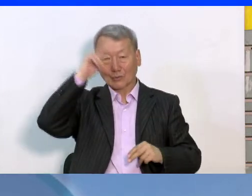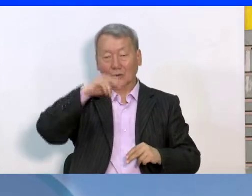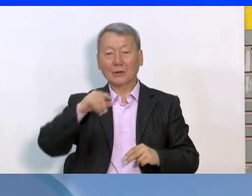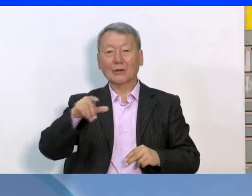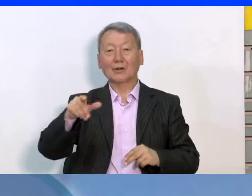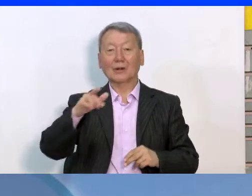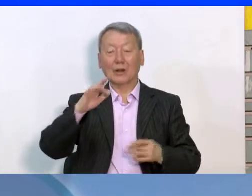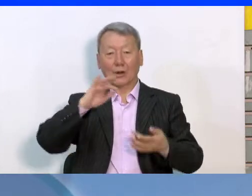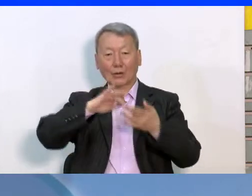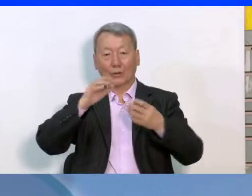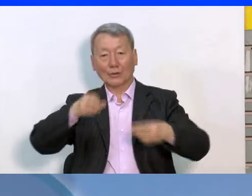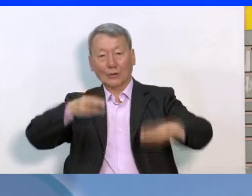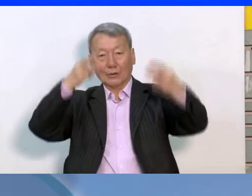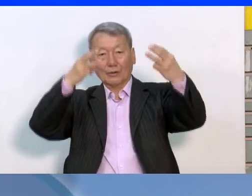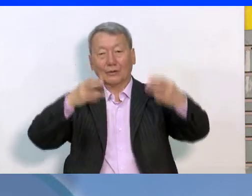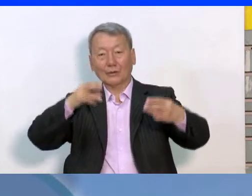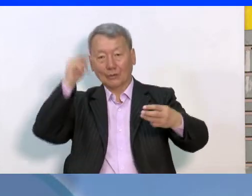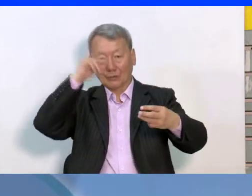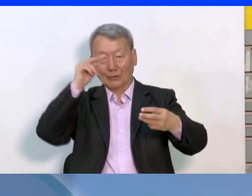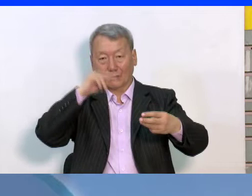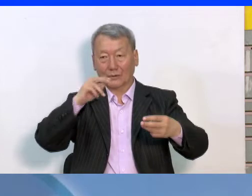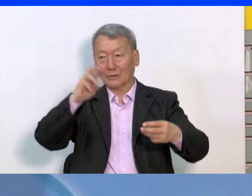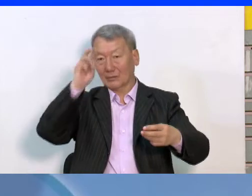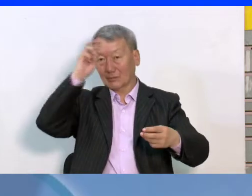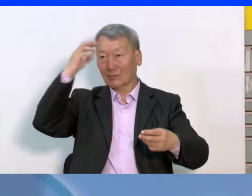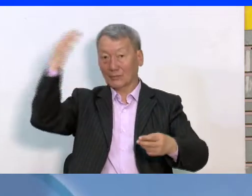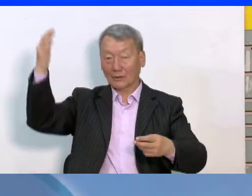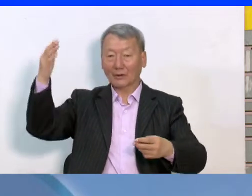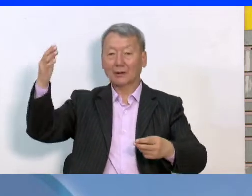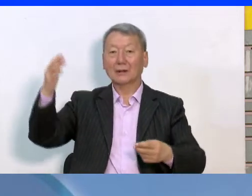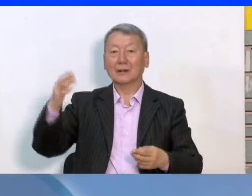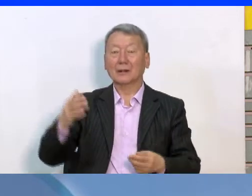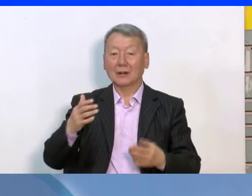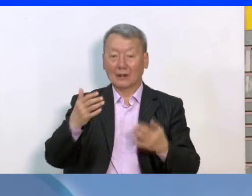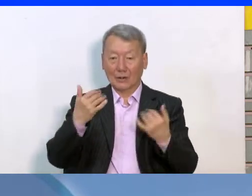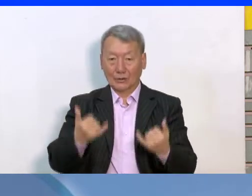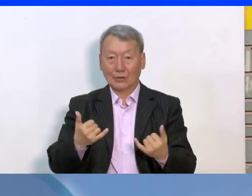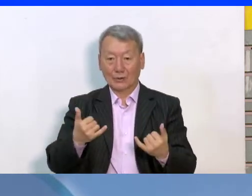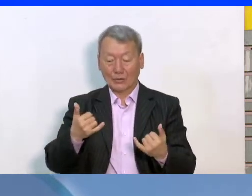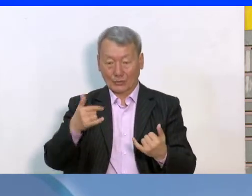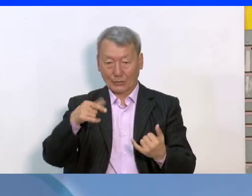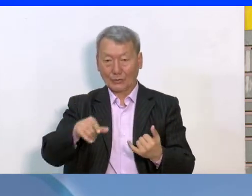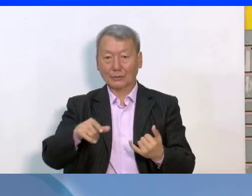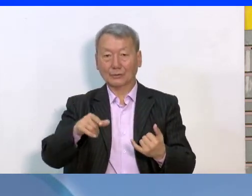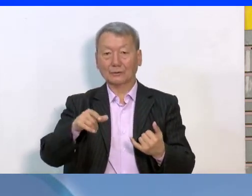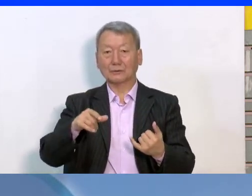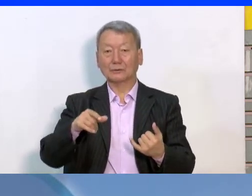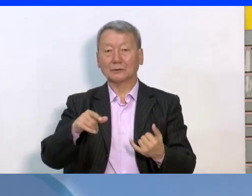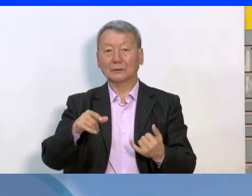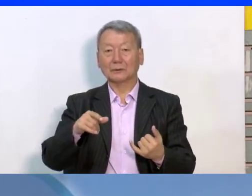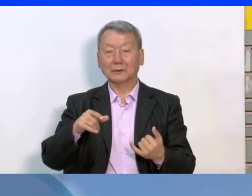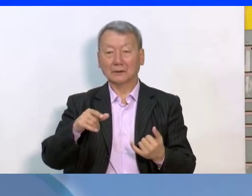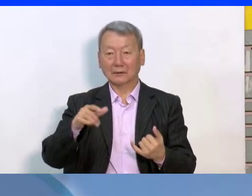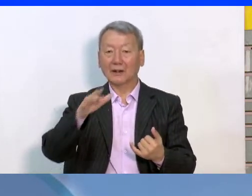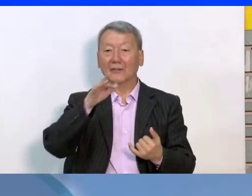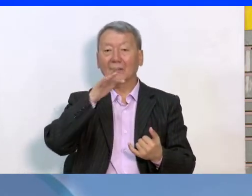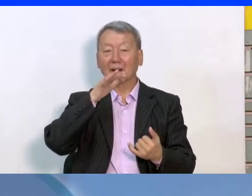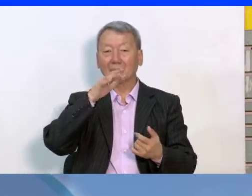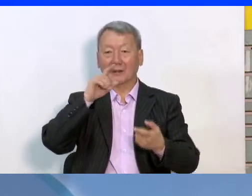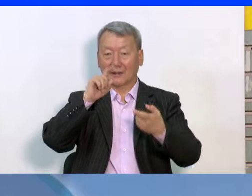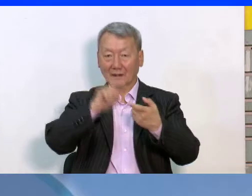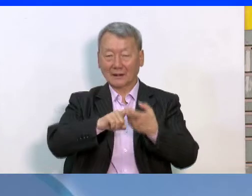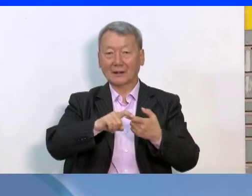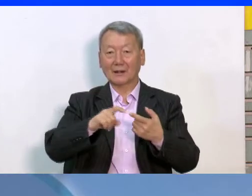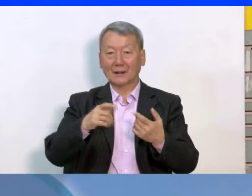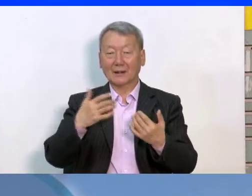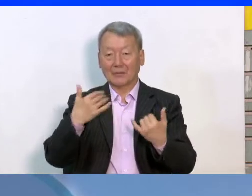ошол онлайн режим биринчи ирет, мындай айтканда мамлекетибизде болду. Бирок, буйурса, бул дагы бир замандын талабына жараша,